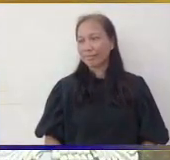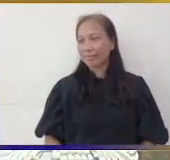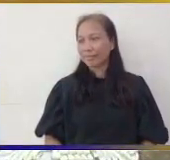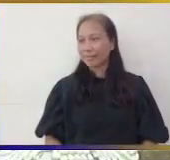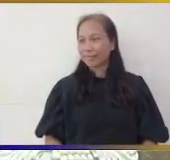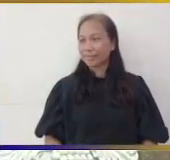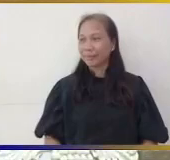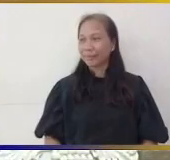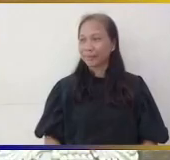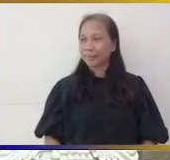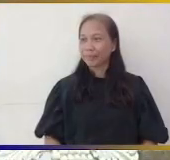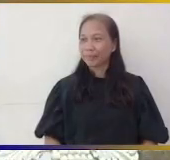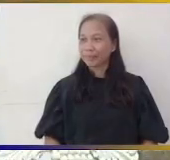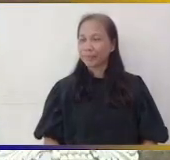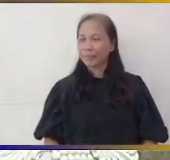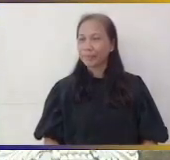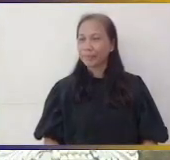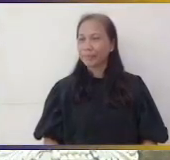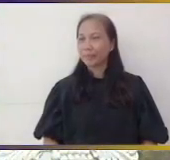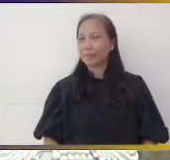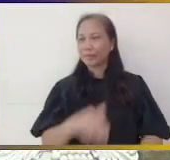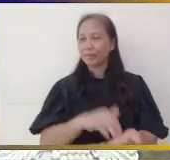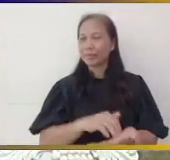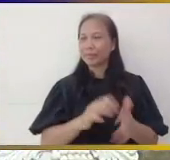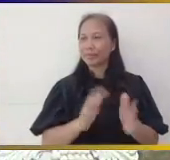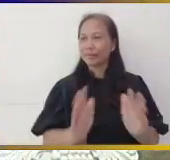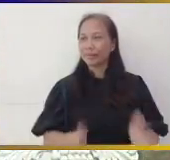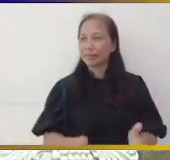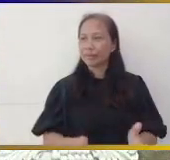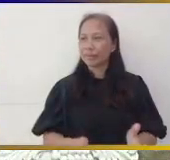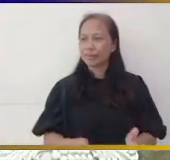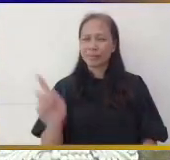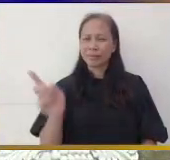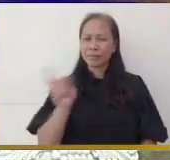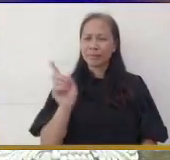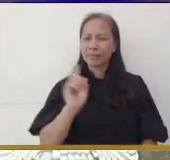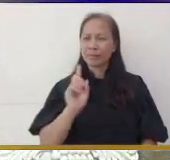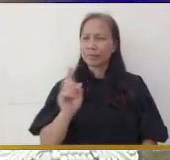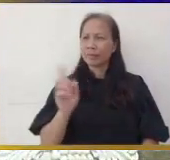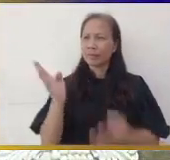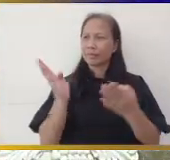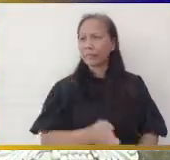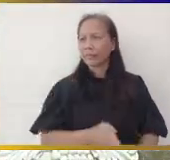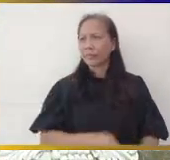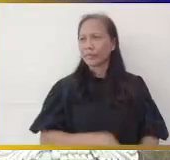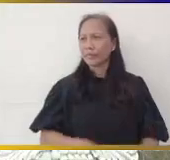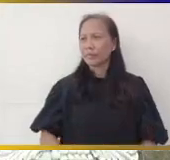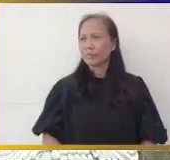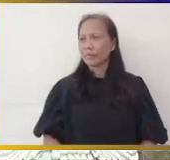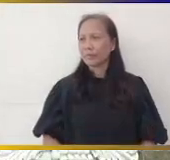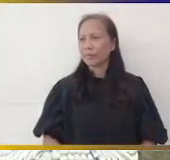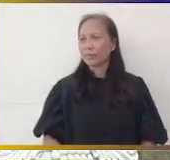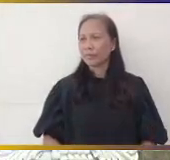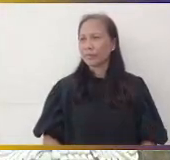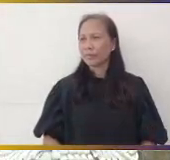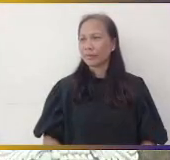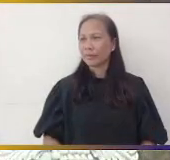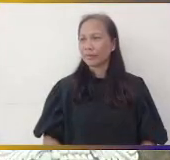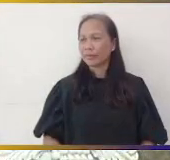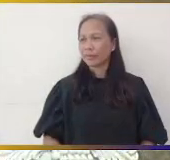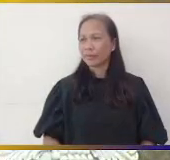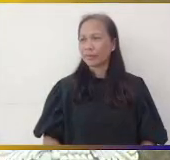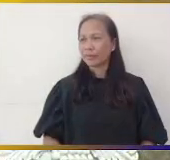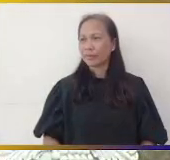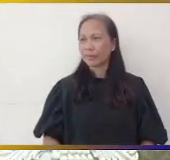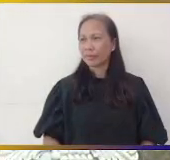' ba o sa mga nag-aaral estudyante naalala niyo Ano ang dala-dala nilang relihiyon dinala nila sa pamamagitan ng Relihiyon